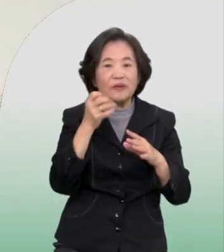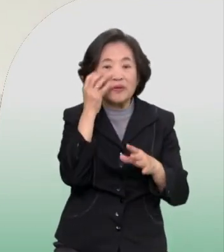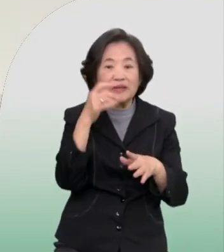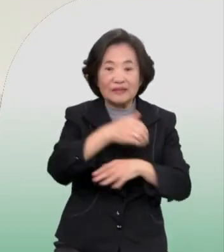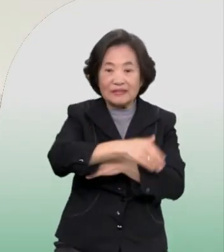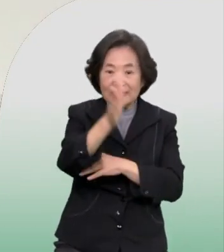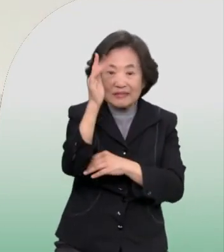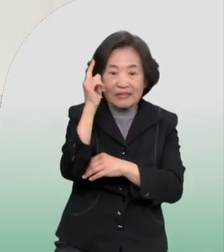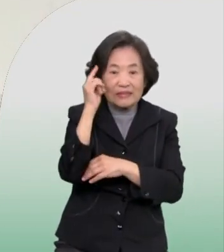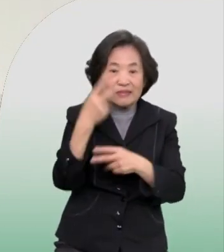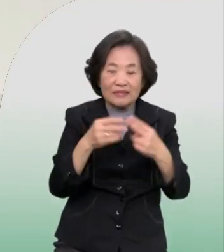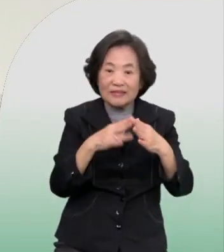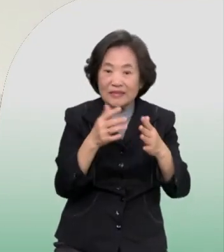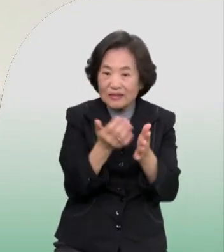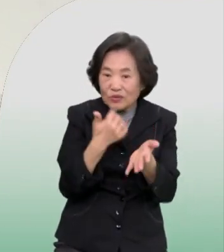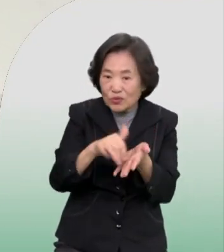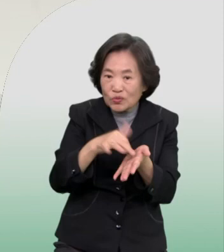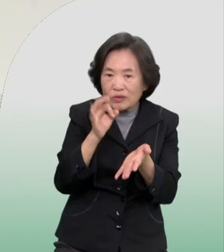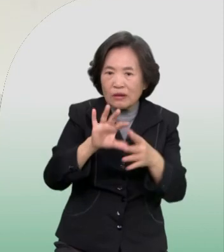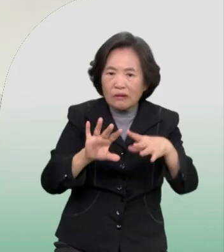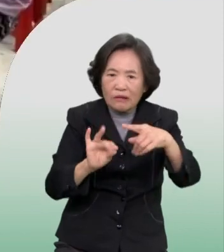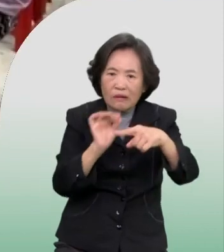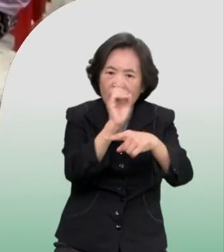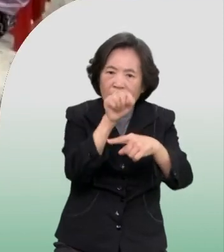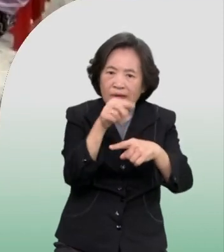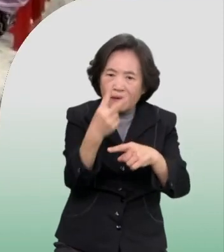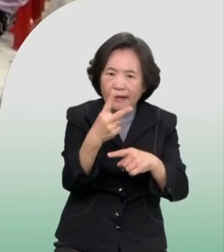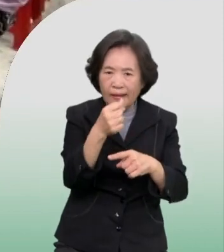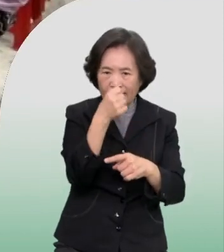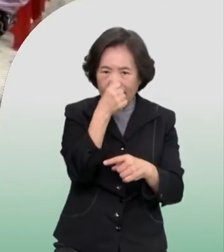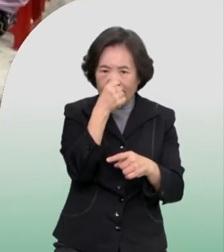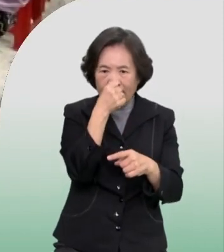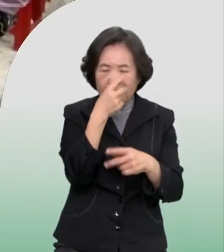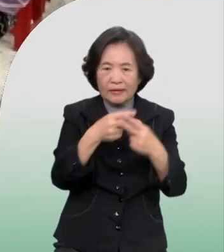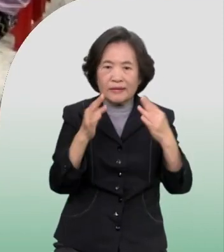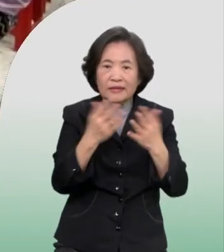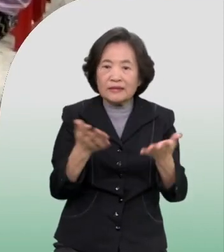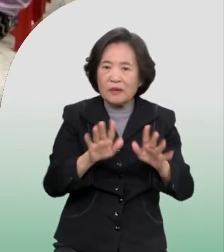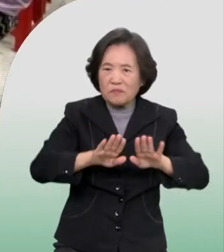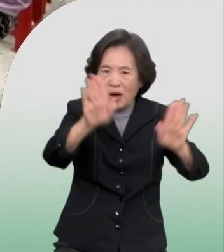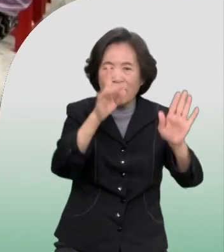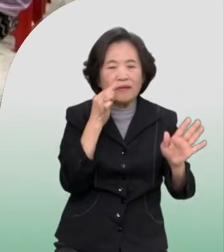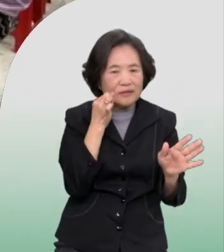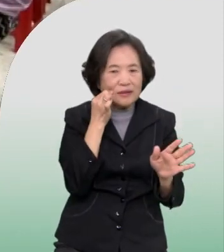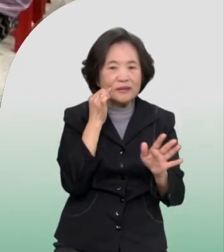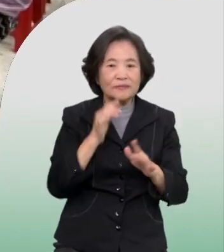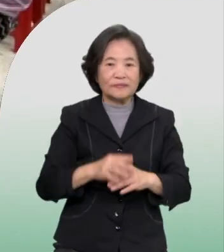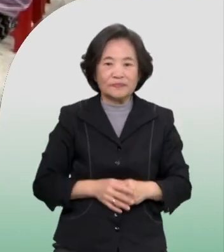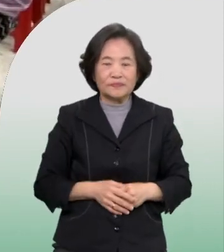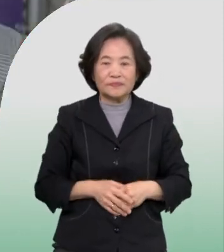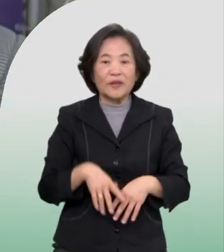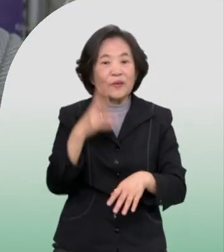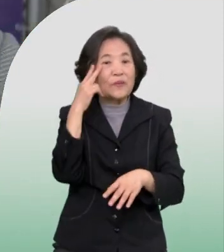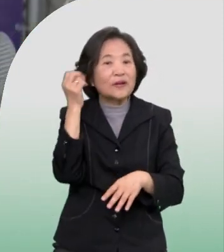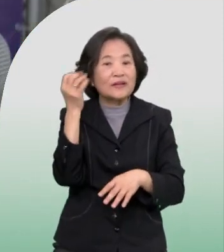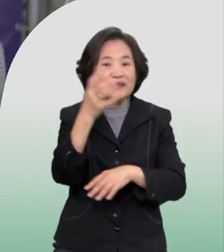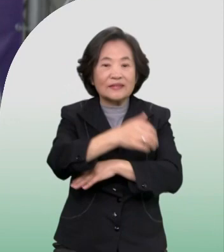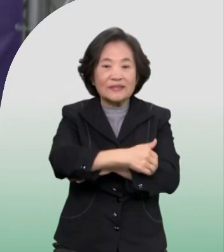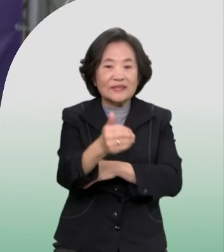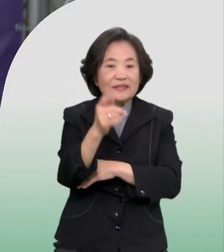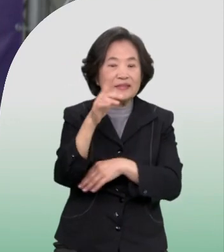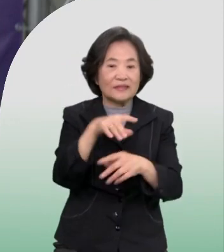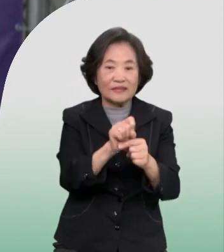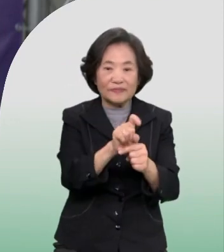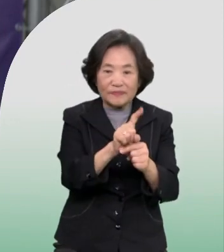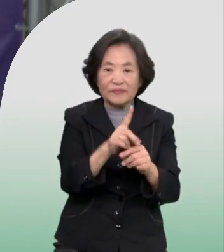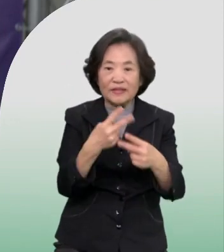预算，客家经费强卡特百分之两点二天。东南发展客家， 花莲县111年的客家的